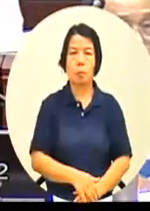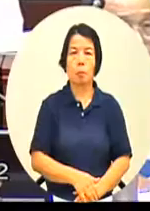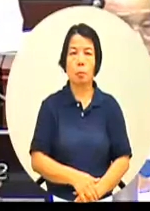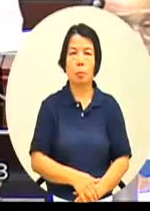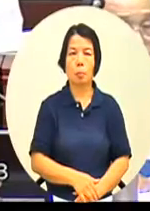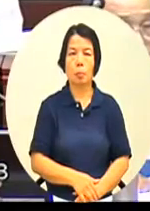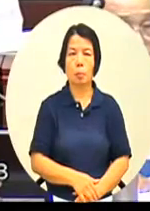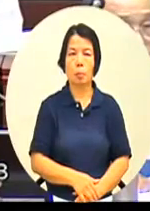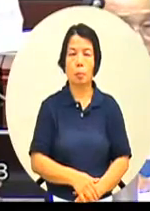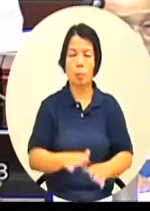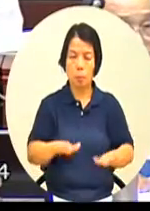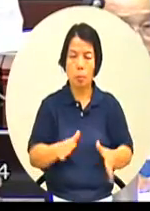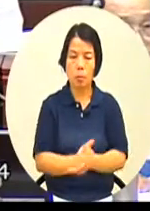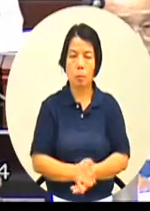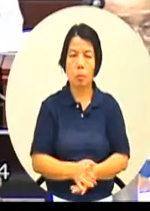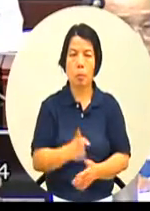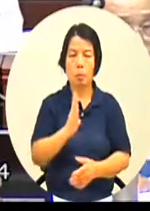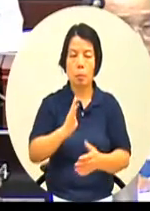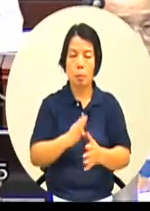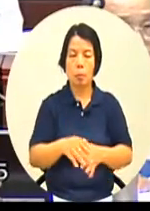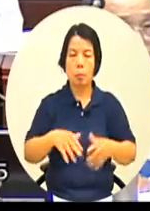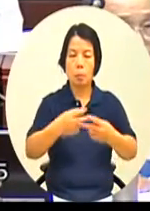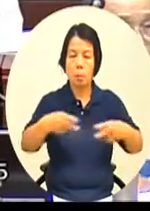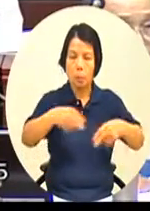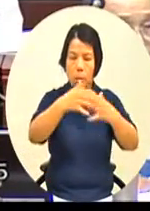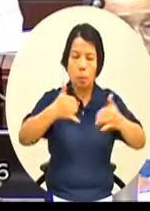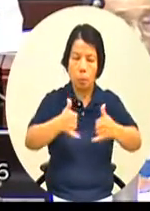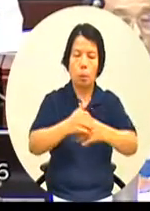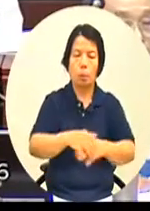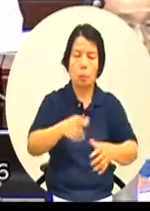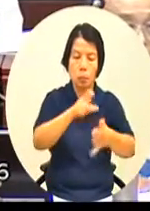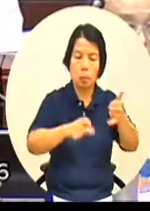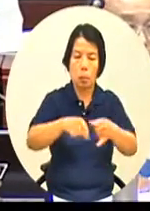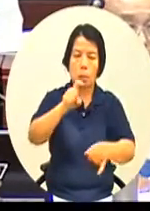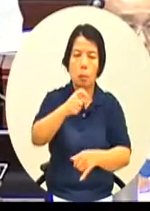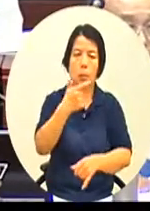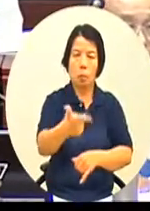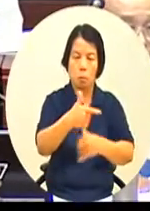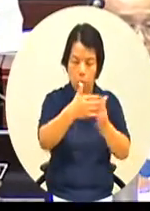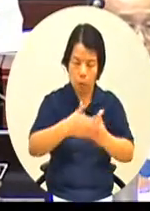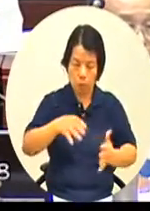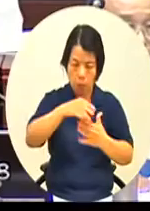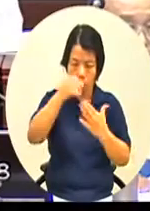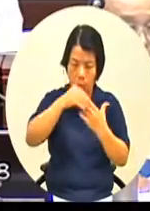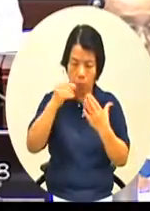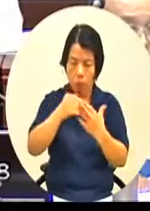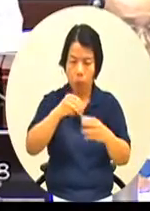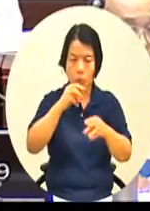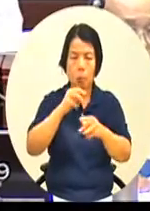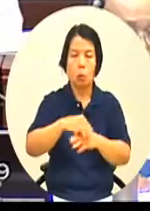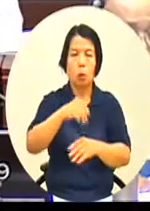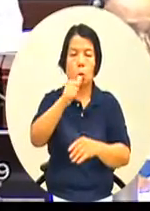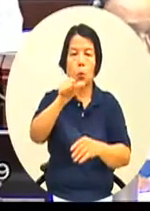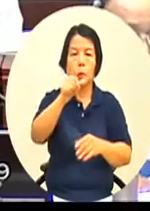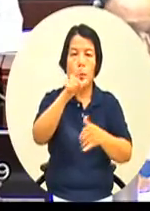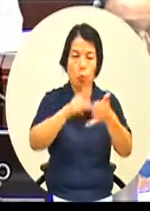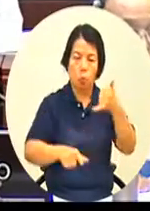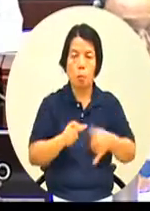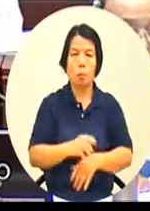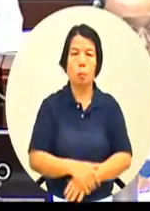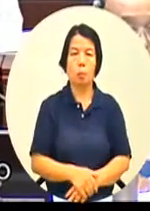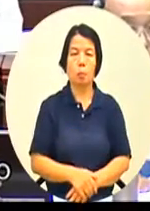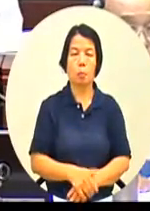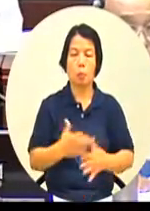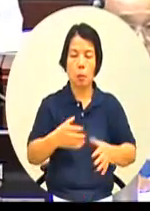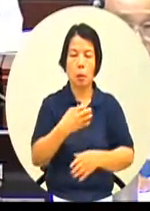在有这个滨县文化廊道有16个案子，最后选出5案出来。那5案出来呢，譬如说